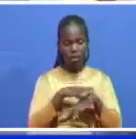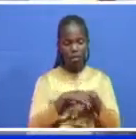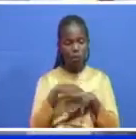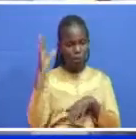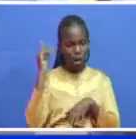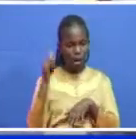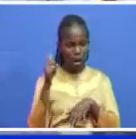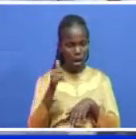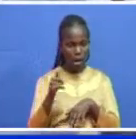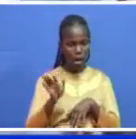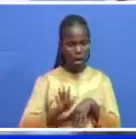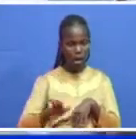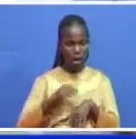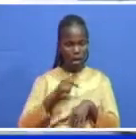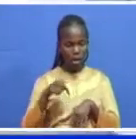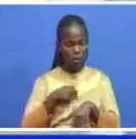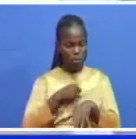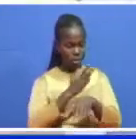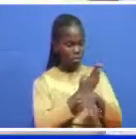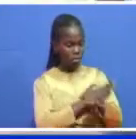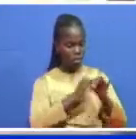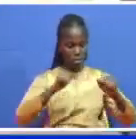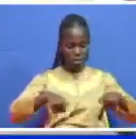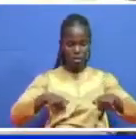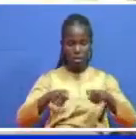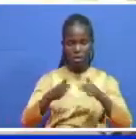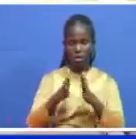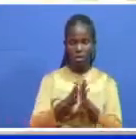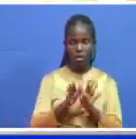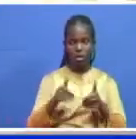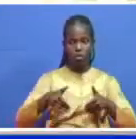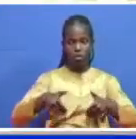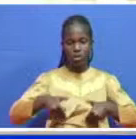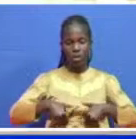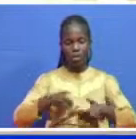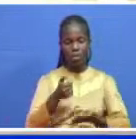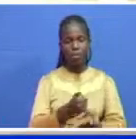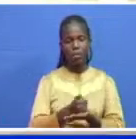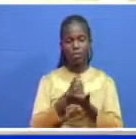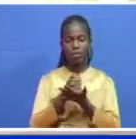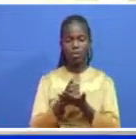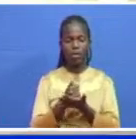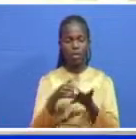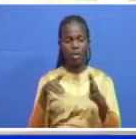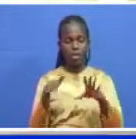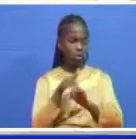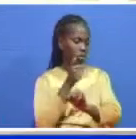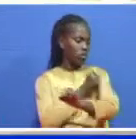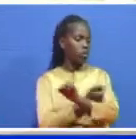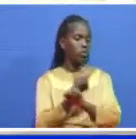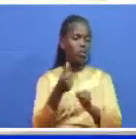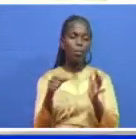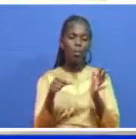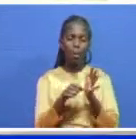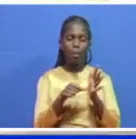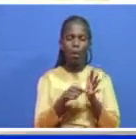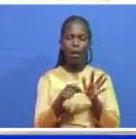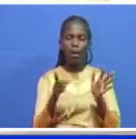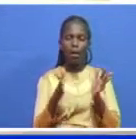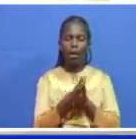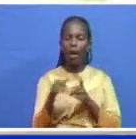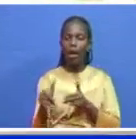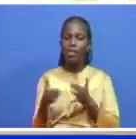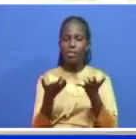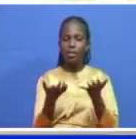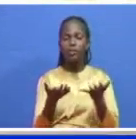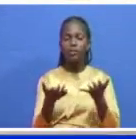mbe na kuteze siya na ila sito na kuweza siya na madhina mafisi na madhina walangi na kisio ni